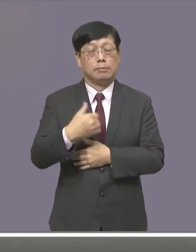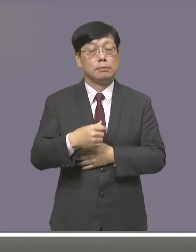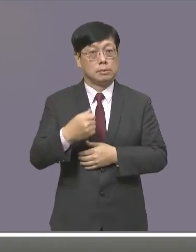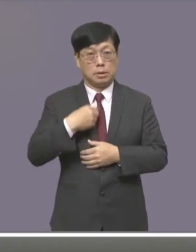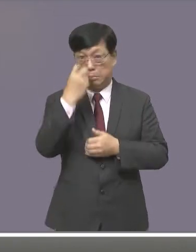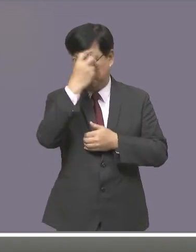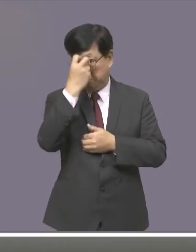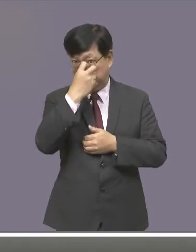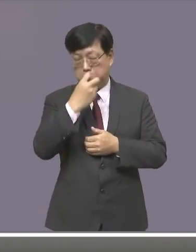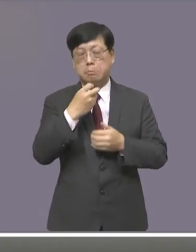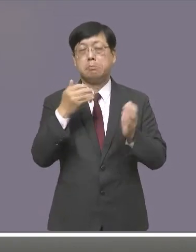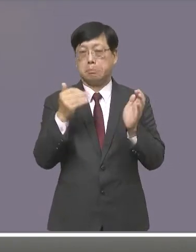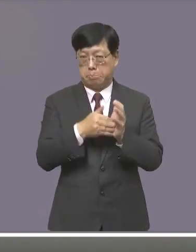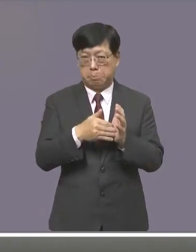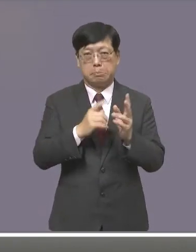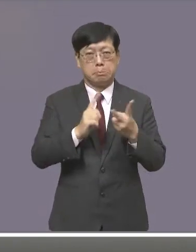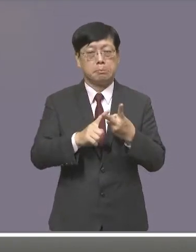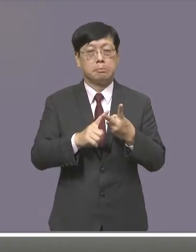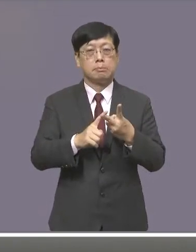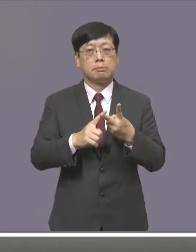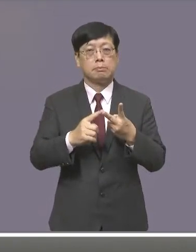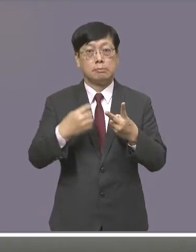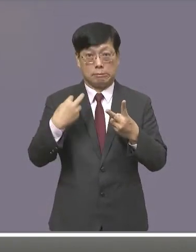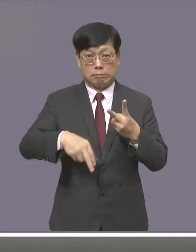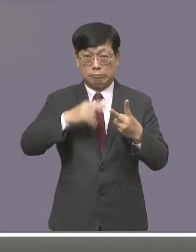检测，然后相关在这个